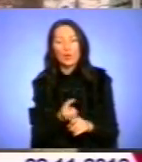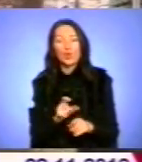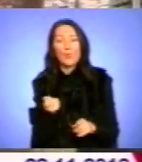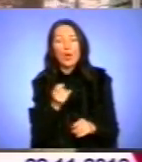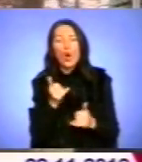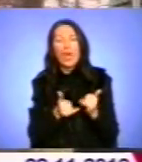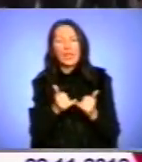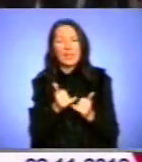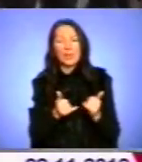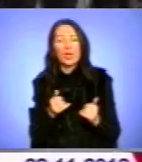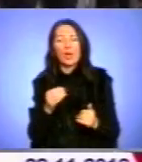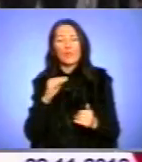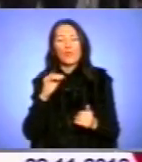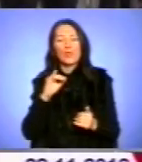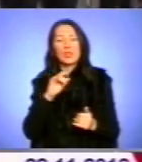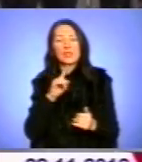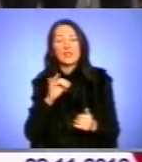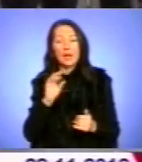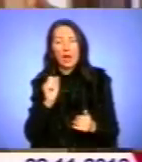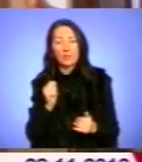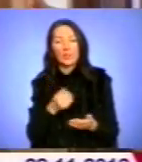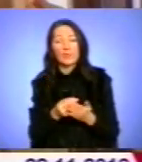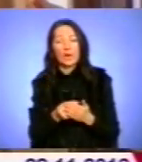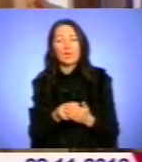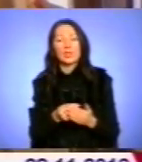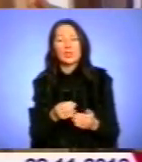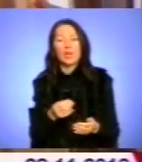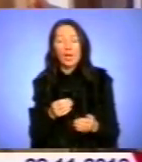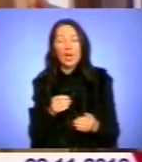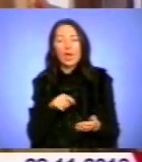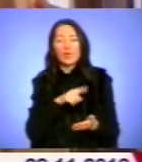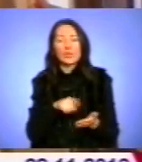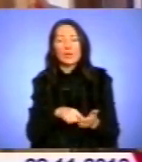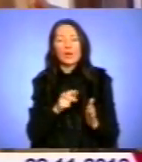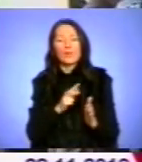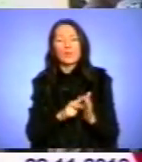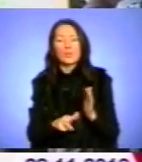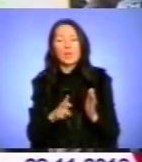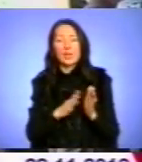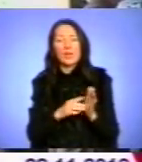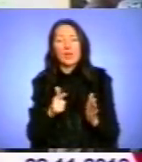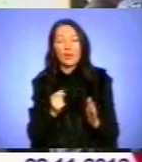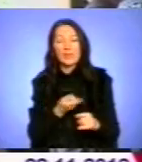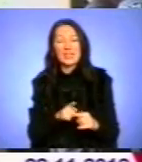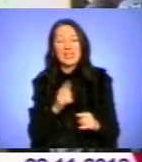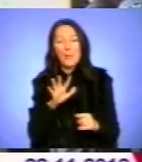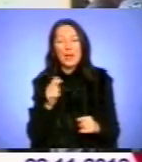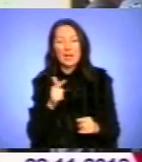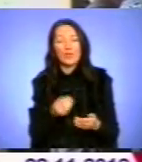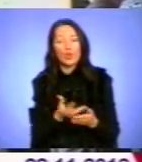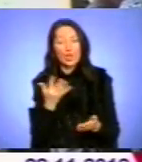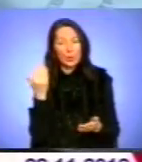хімії і фізики. Вартість проходження пробного оцінювання – 89 гривень. Це на 5 гривень дорожче, ніж минулого